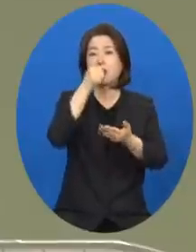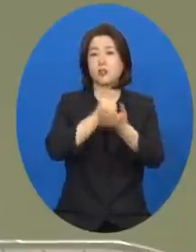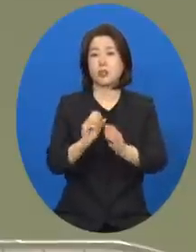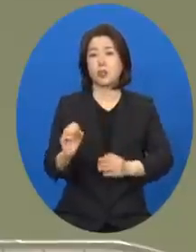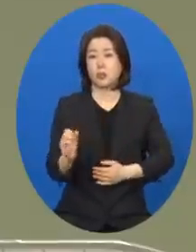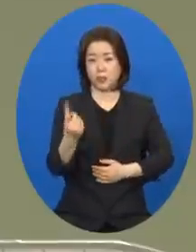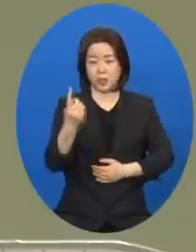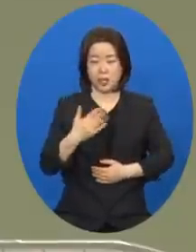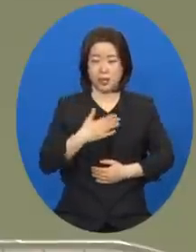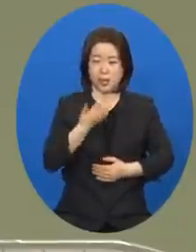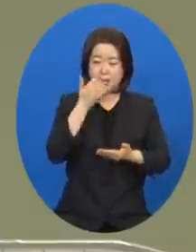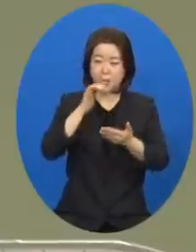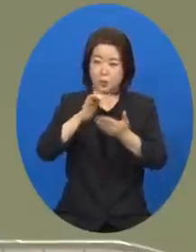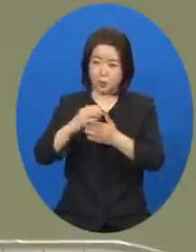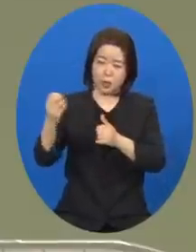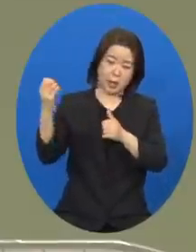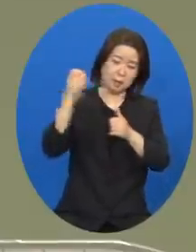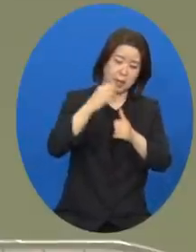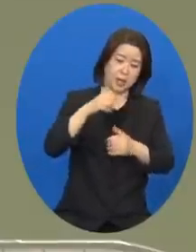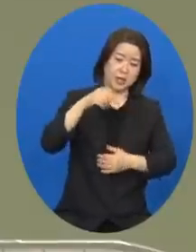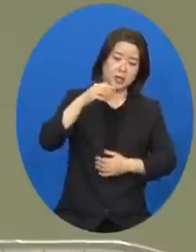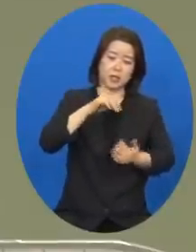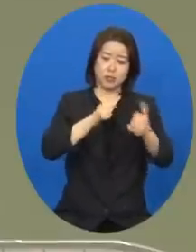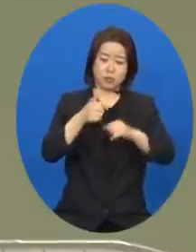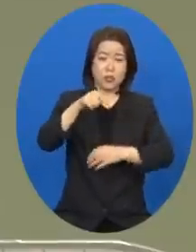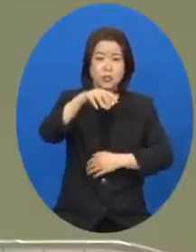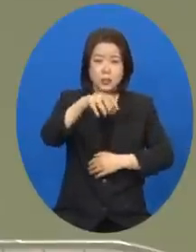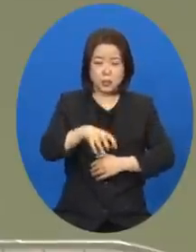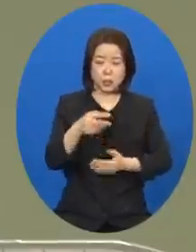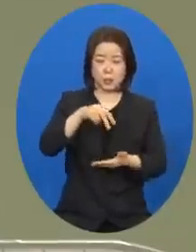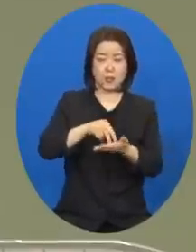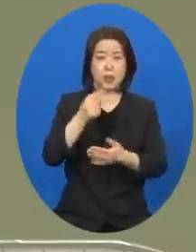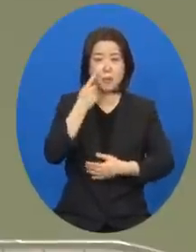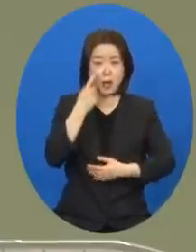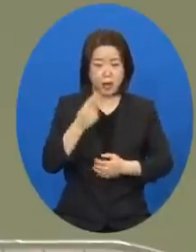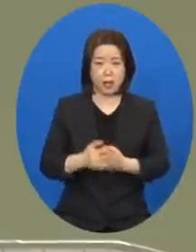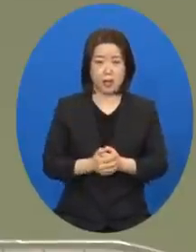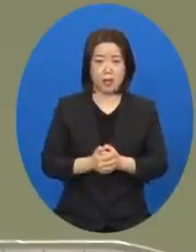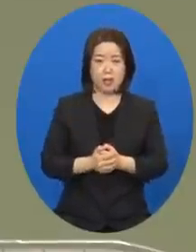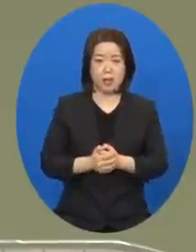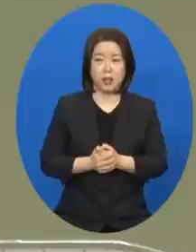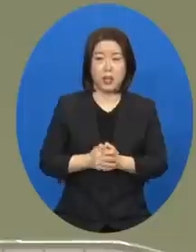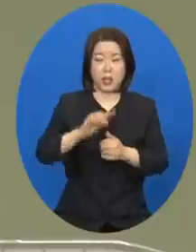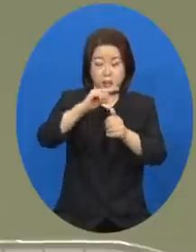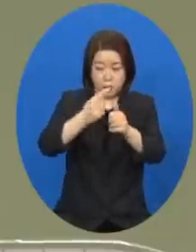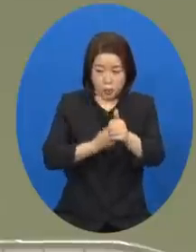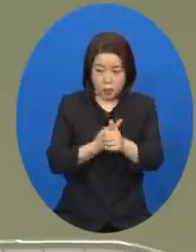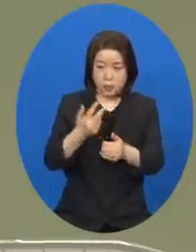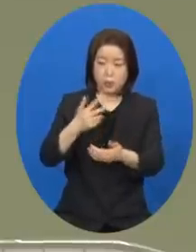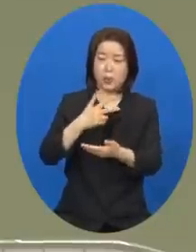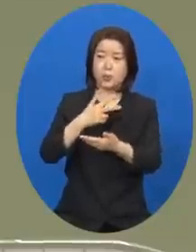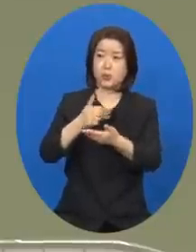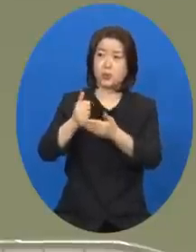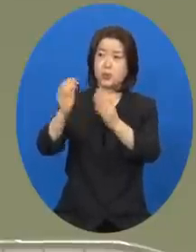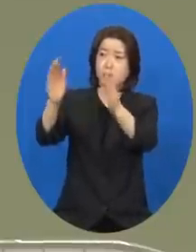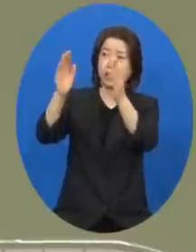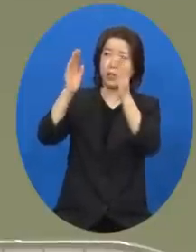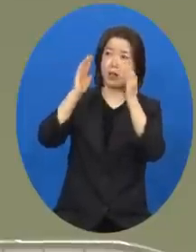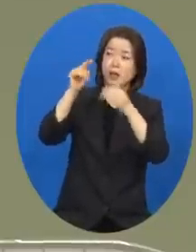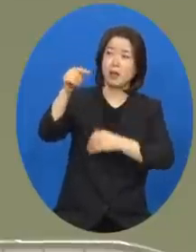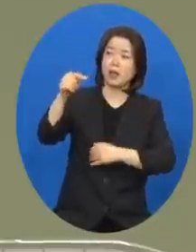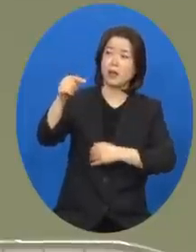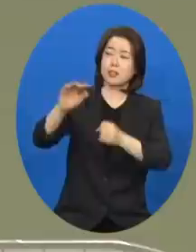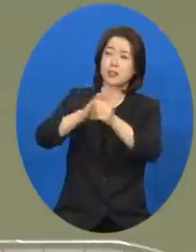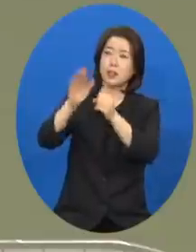내가 돌에 맞아 죽을 그 자리에 서봐야 비로소 나를 향한 주님의 은혜가 뭔지 하나님의 사랑이 뭔지를 알게